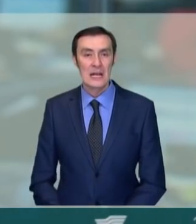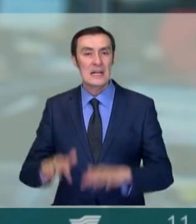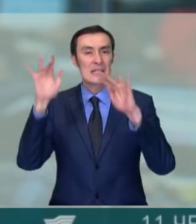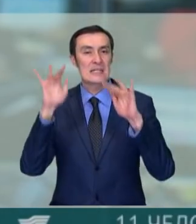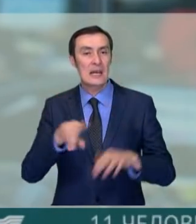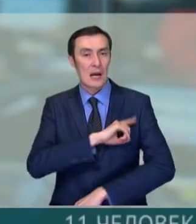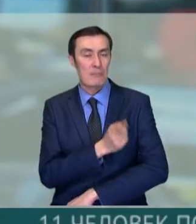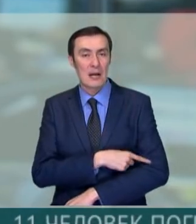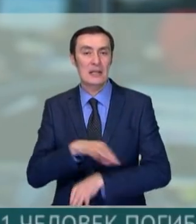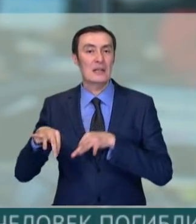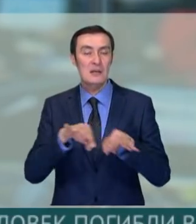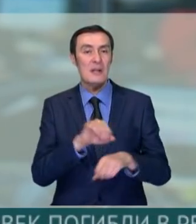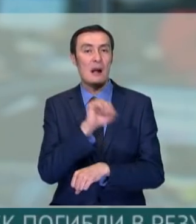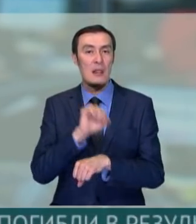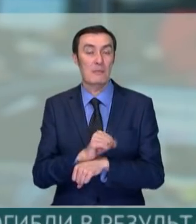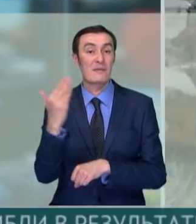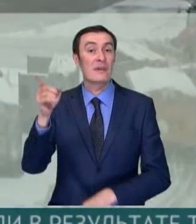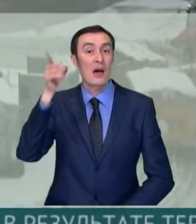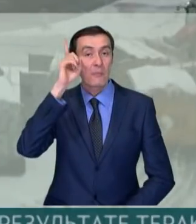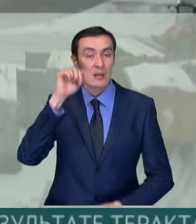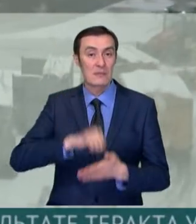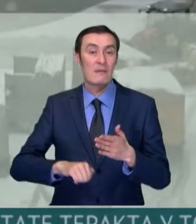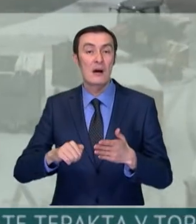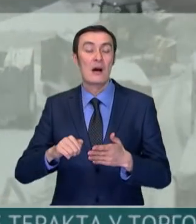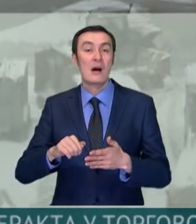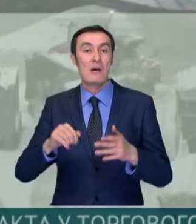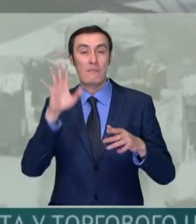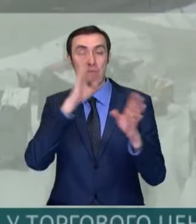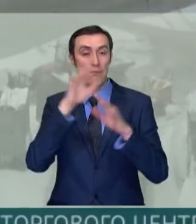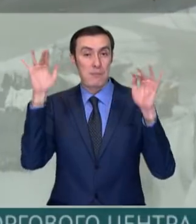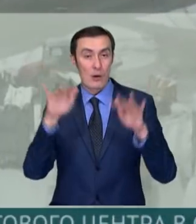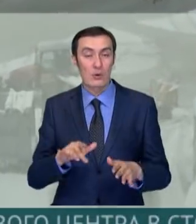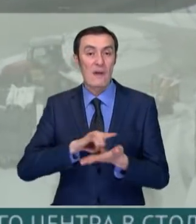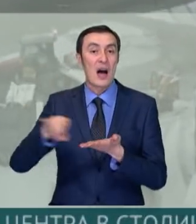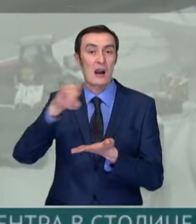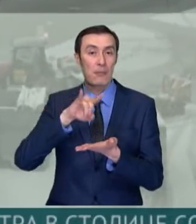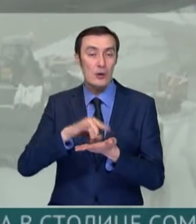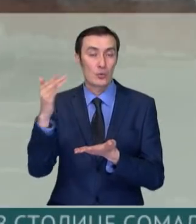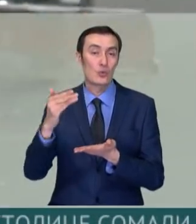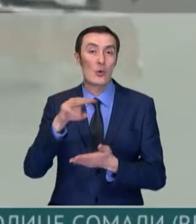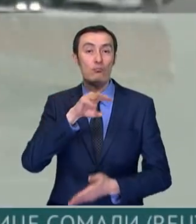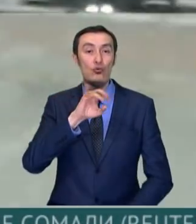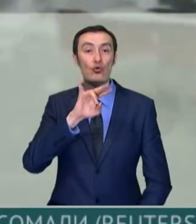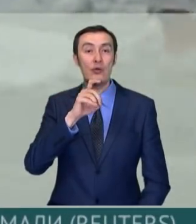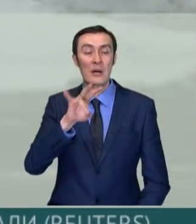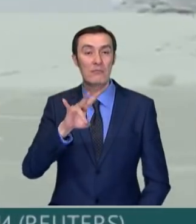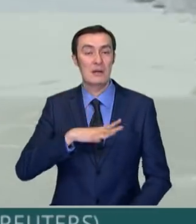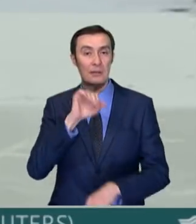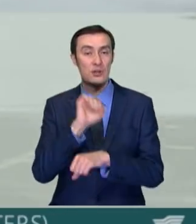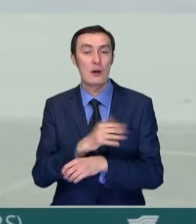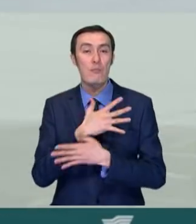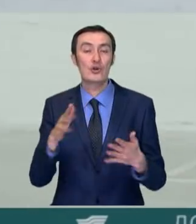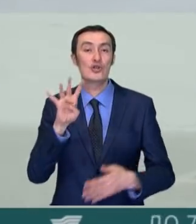Снегопады вызвали транспортный коллапс в Германии. Из-за обрушившейся непогоды в аэропорту Мюнхена в воскресенье отменили или задержали